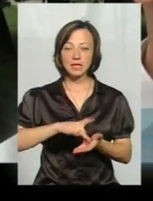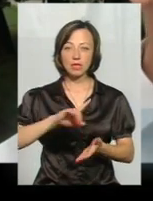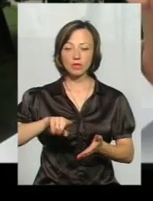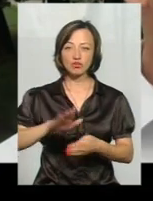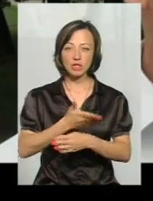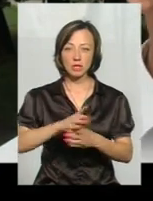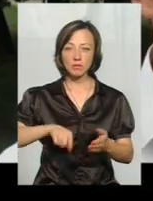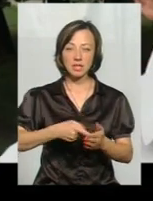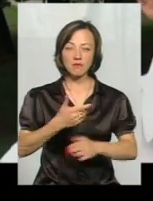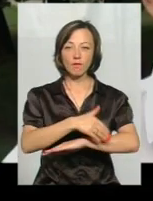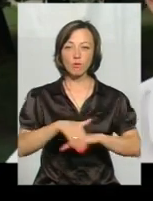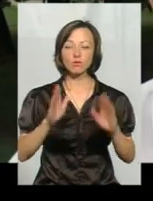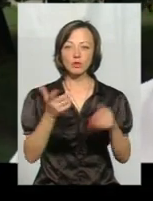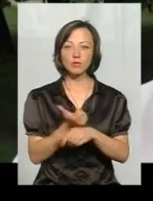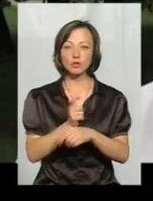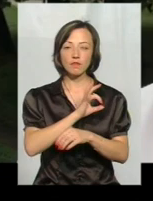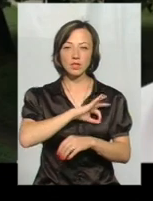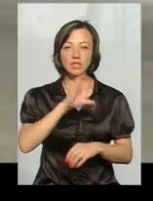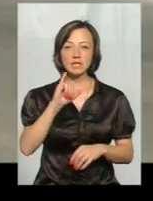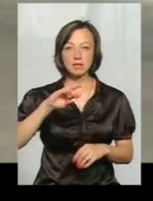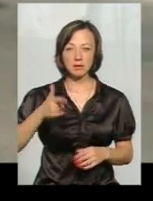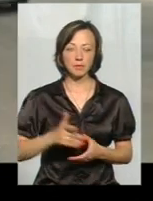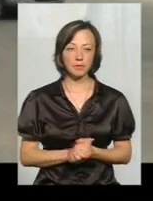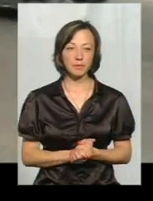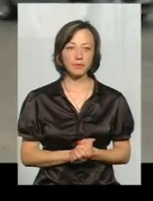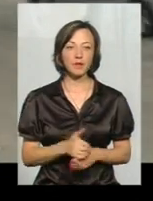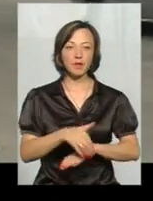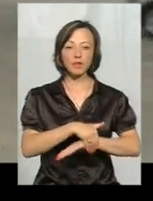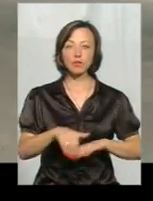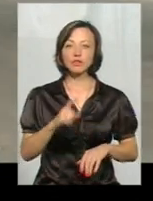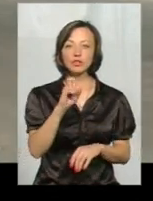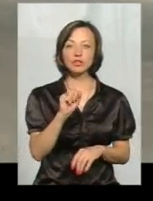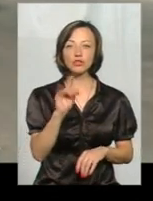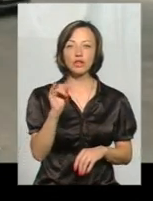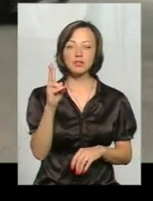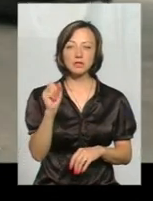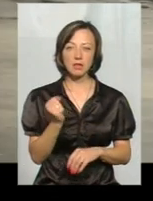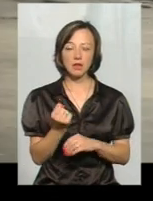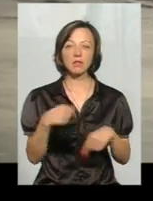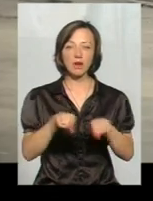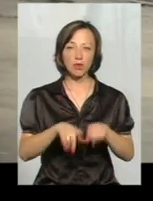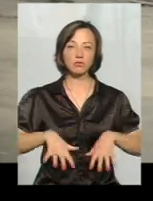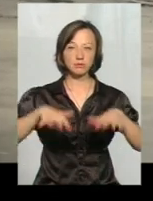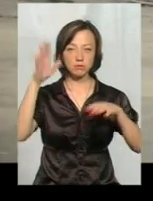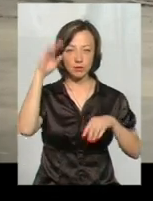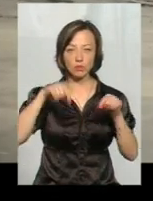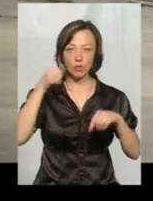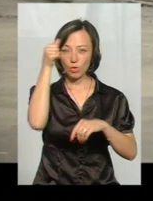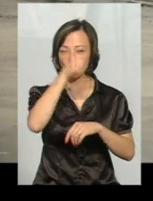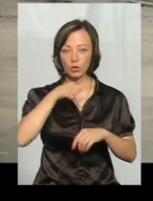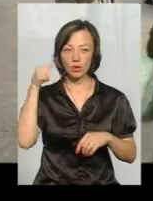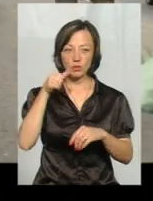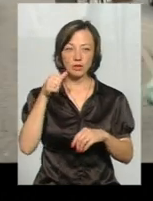міста, центральній вулиці ми будемо більше використовувати солі. На Зарічанській, яку 14 червня також затопило, цьогоріч